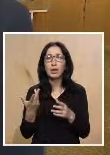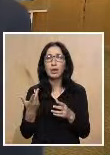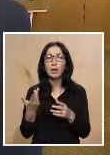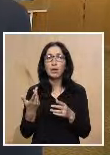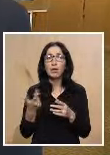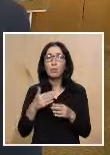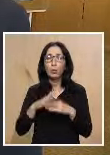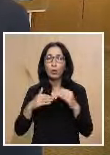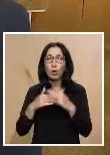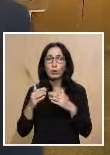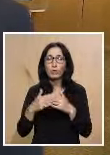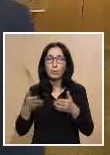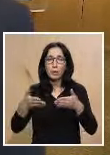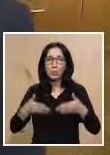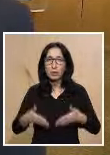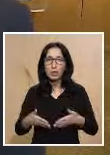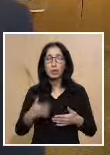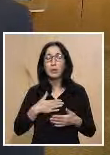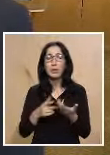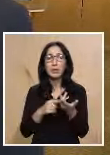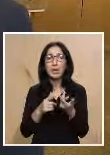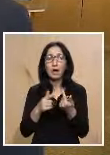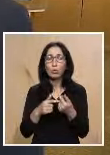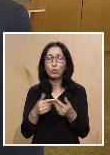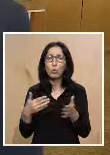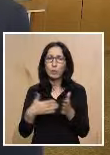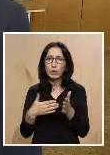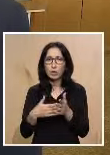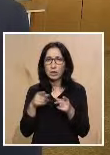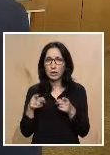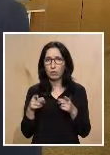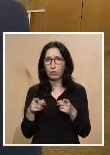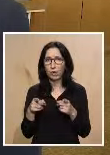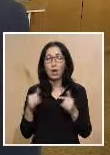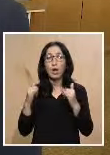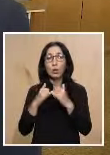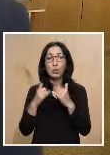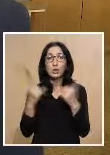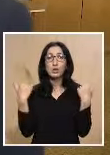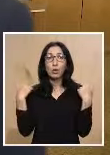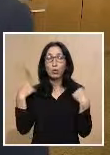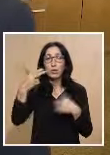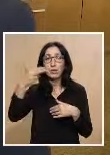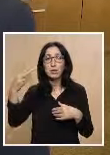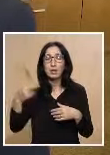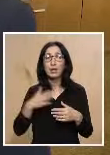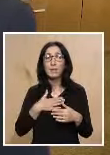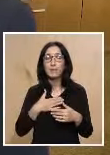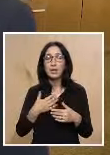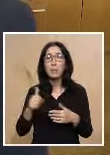науки, сравнително подготвени посрещнахме, има няколко обективни причини за това. Русенския университет разполага